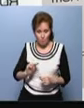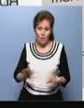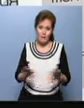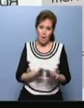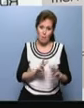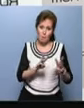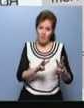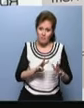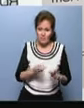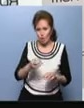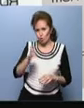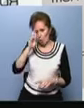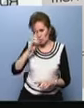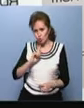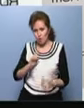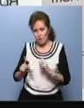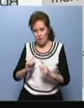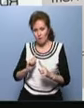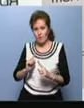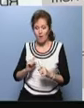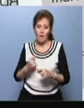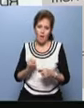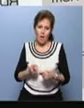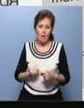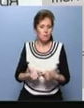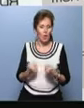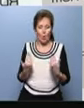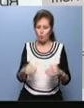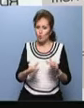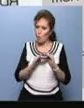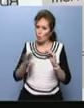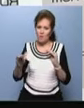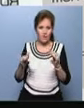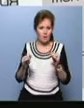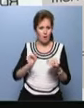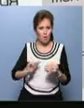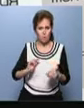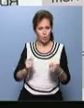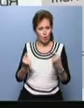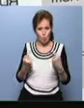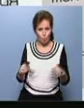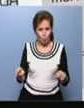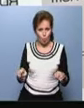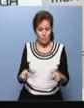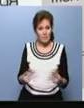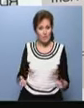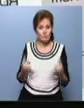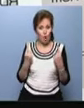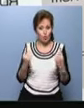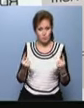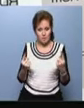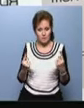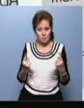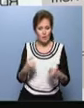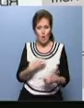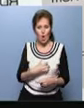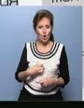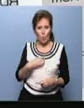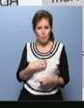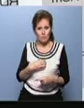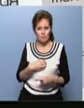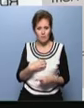и Государственного совета. Это другой уже уровень работы, то есть значимость и роль